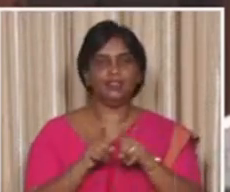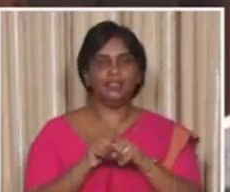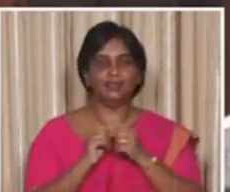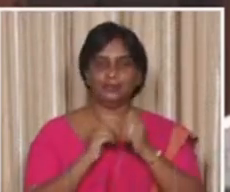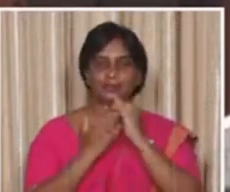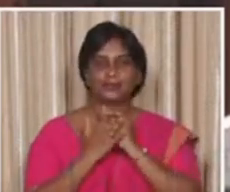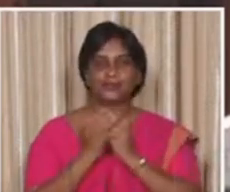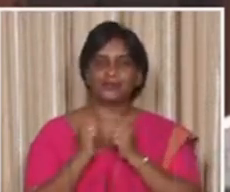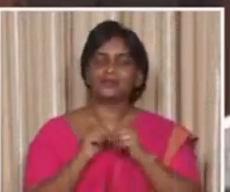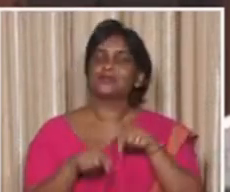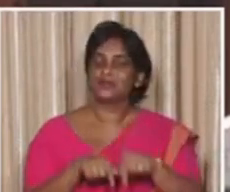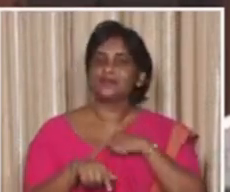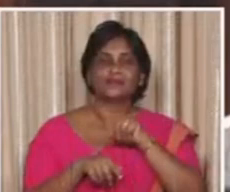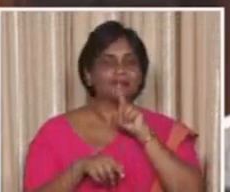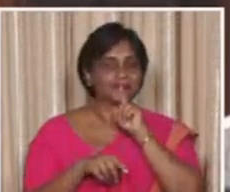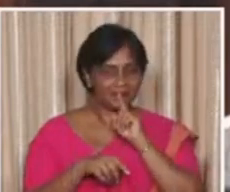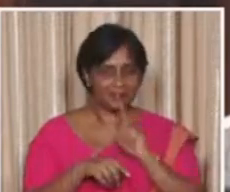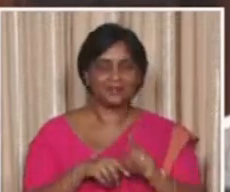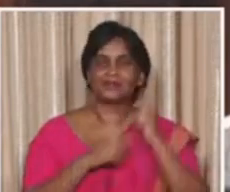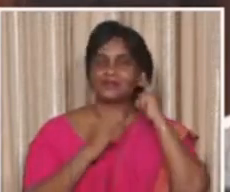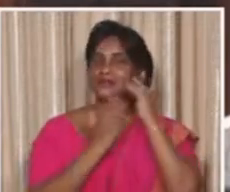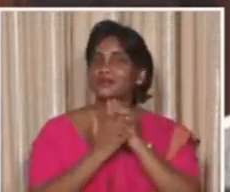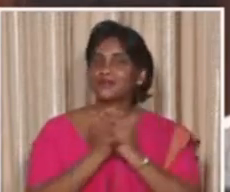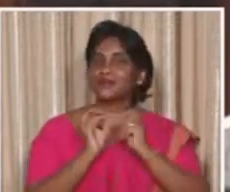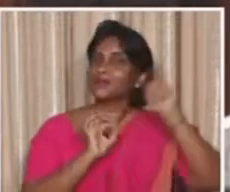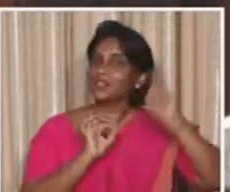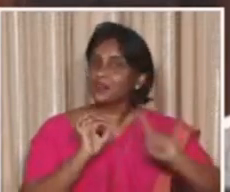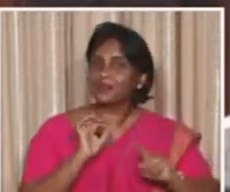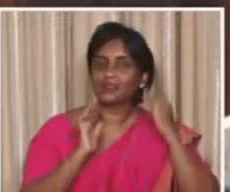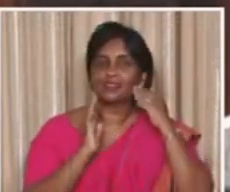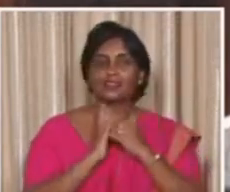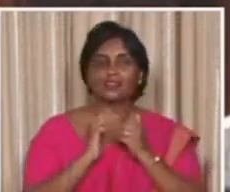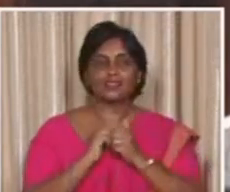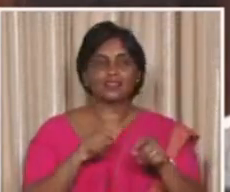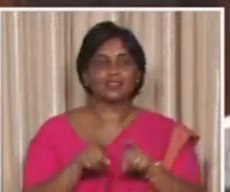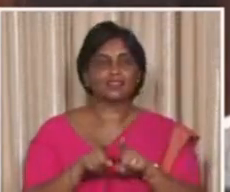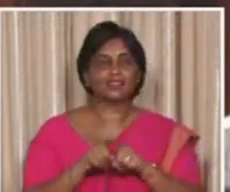நாங்கள் சொல்லிக் கொண்டு வரும்படியும் மட்டக்களப்பு மாவட்டம் கிழக்கு மாநிலத்தை மையப்படுத்தி இந்த